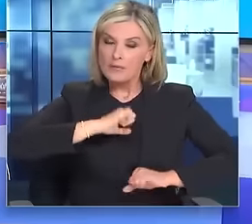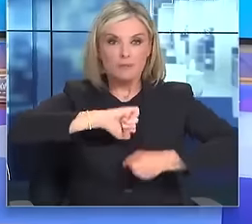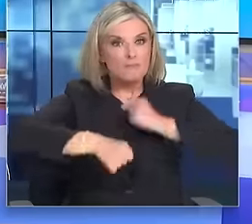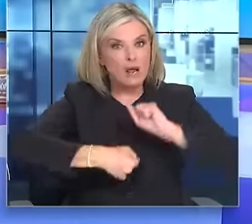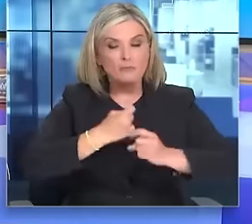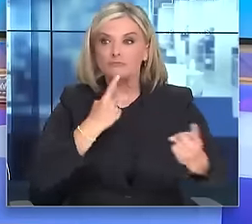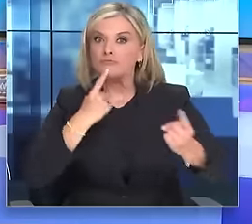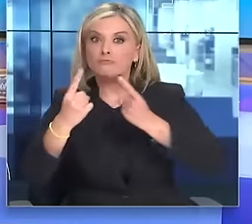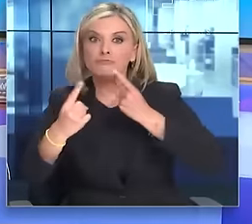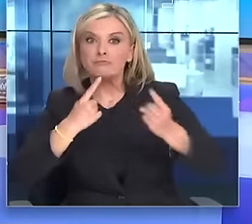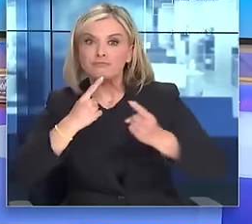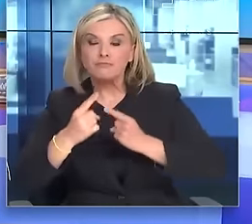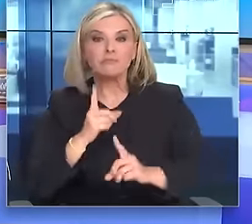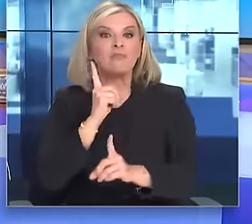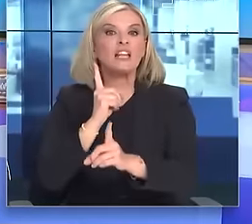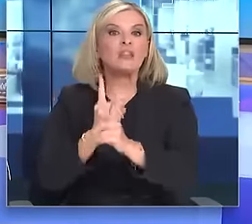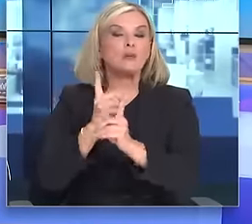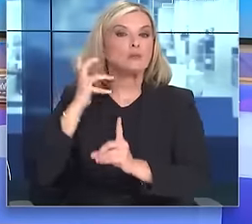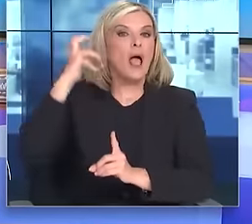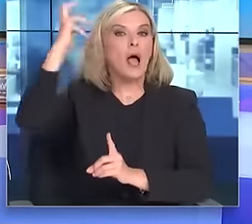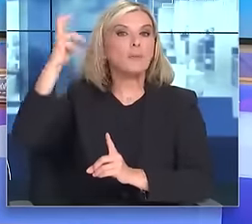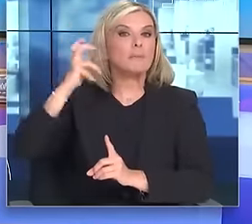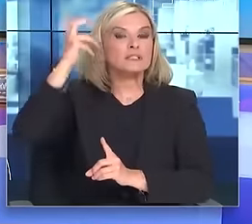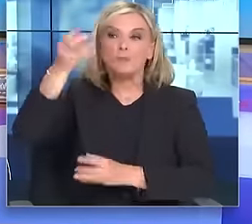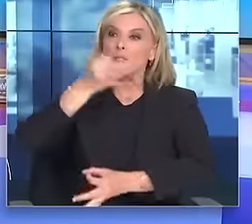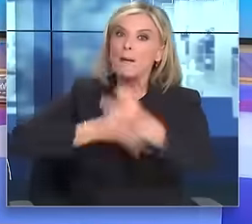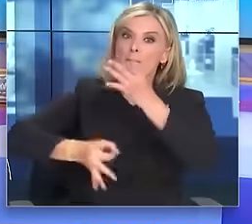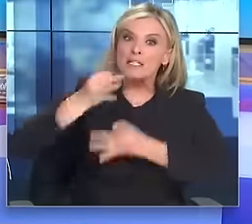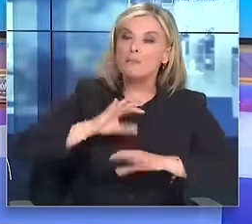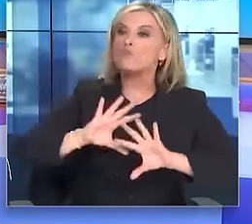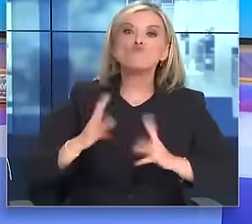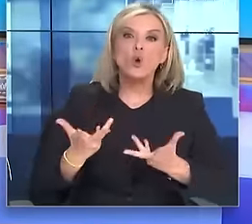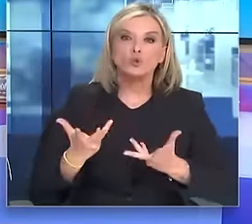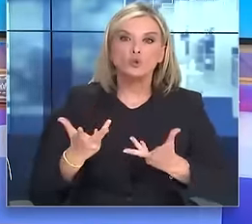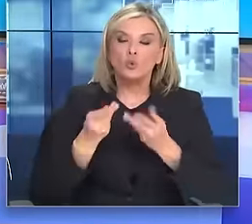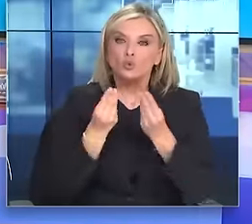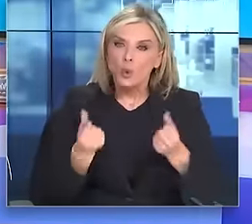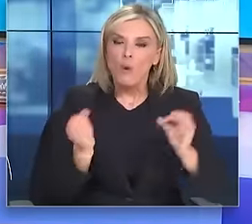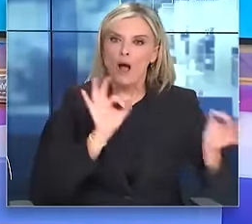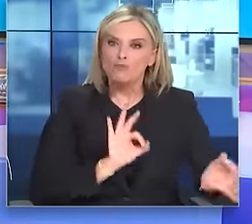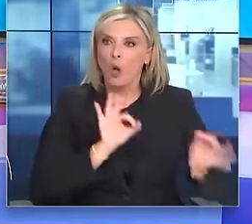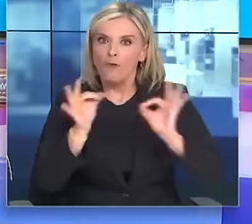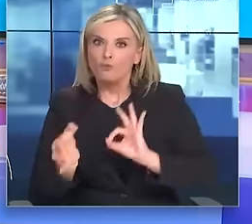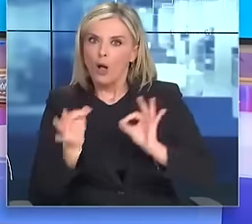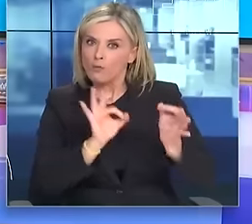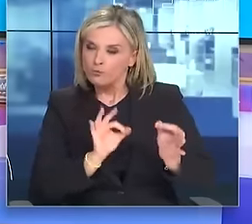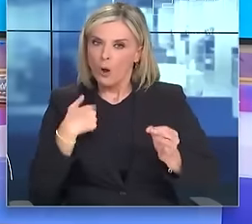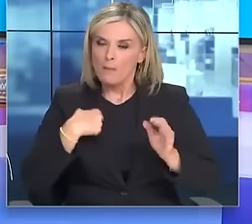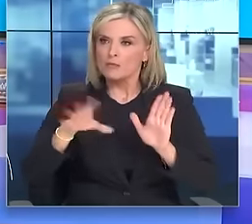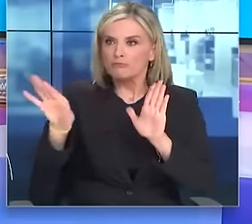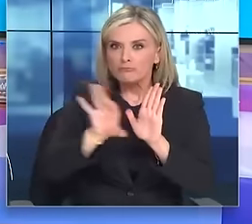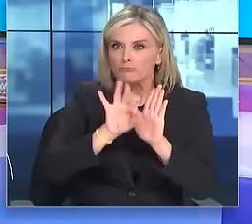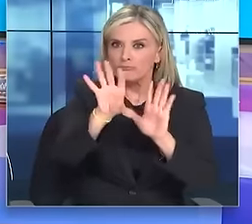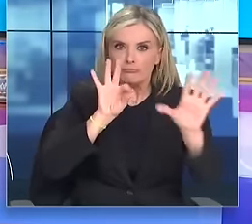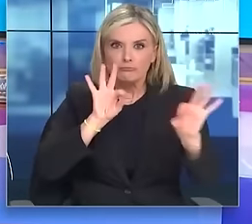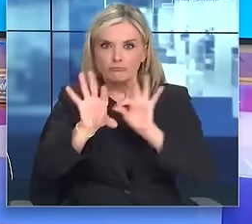το οποίο ούτε εσείς ούτε εγώ γνωρίζω πώς να το προσεγγίσω κατά ανάγκη τεχνοκρατικά. Άρα, έχουμε συστήσει μια επιτροπή με ανθρώπους